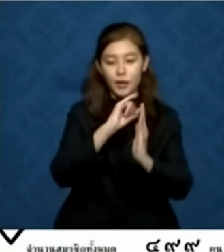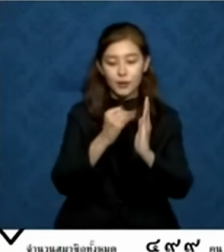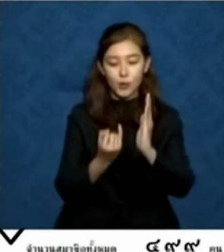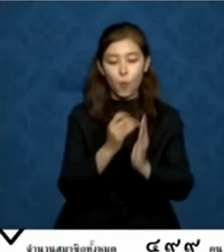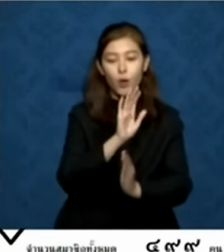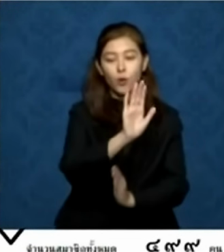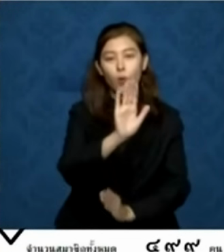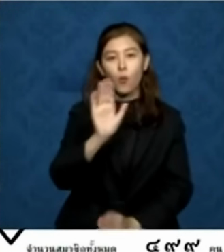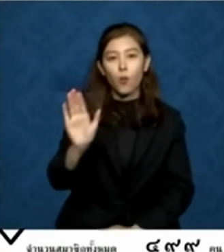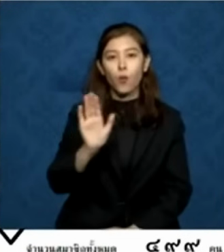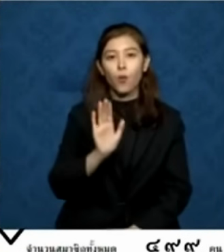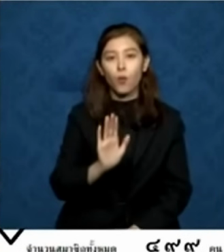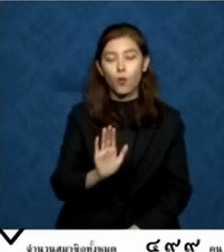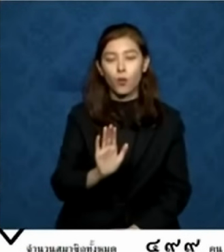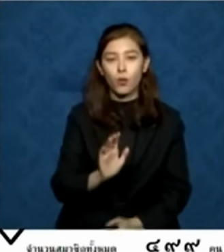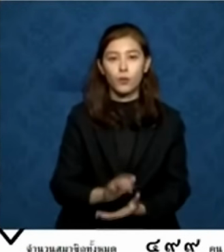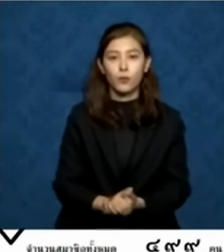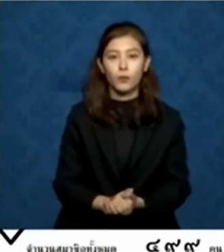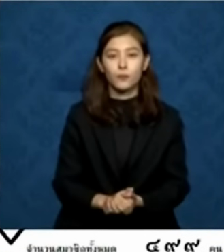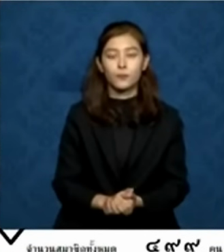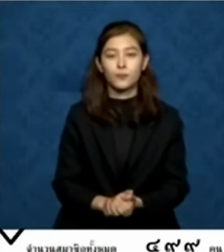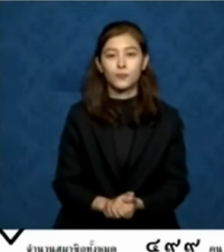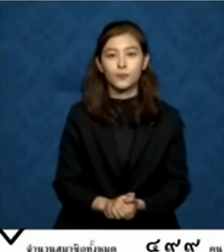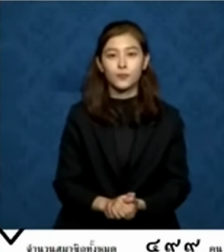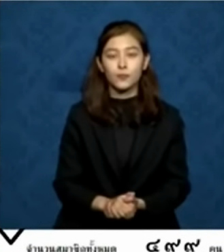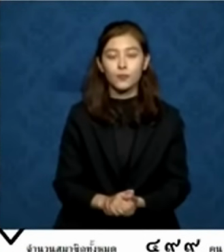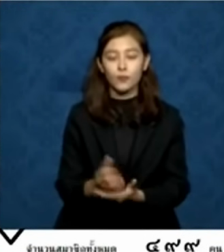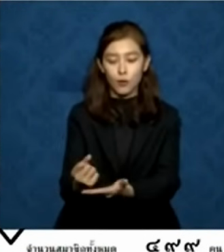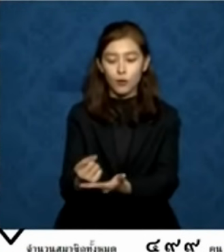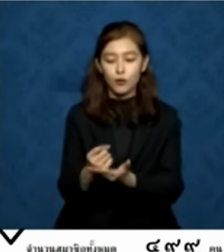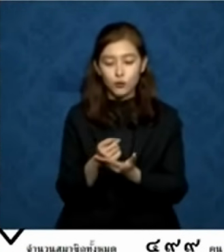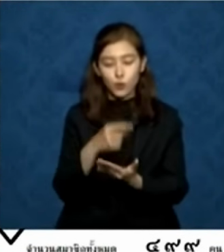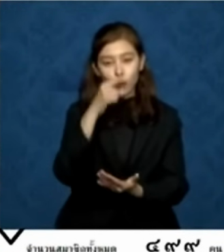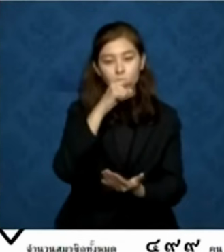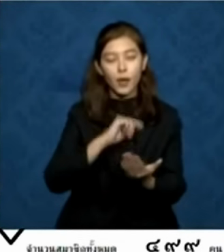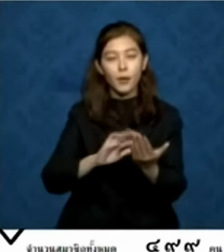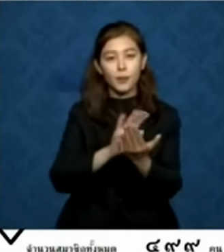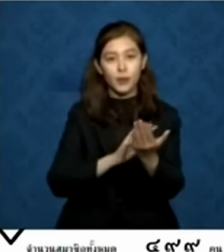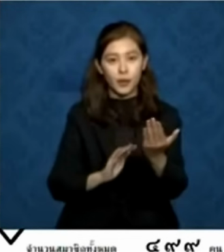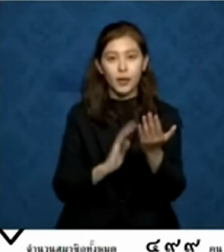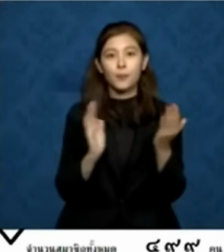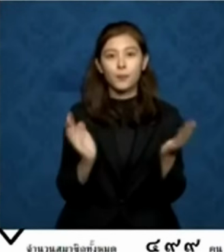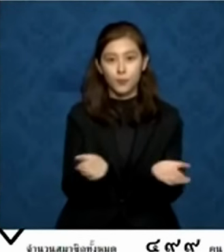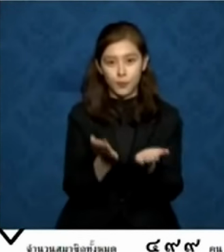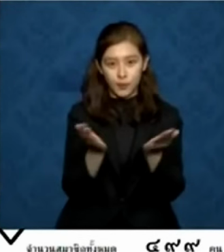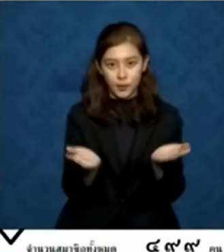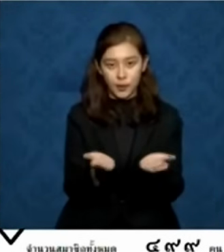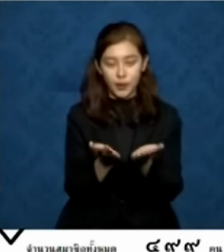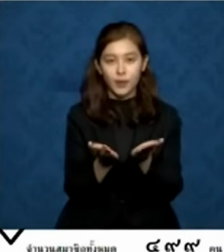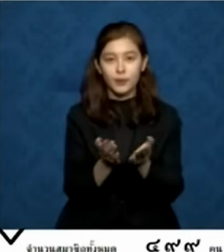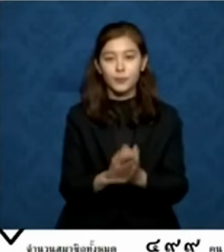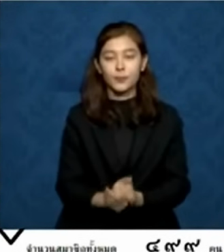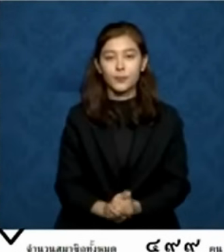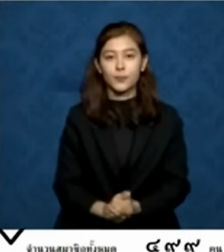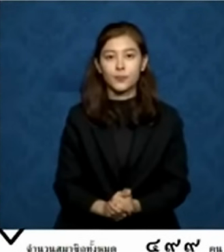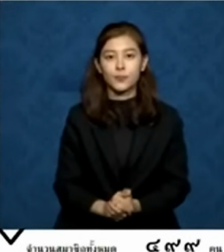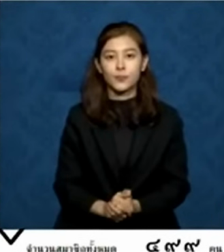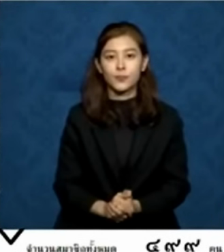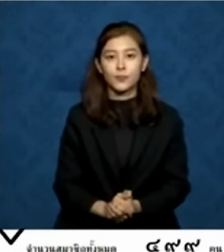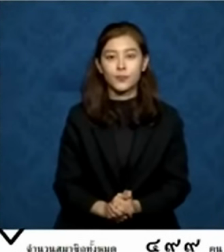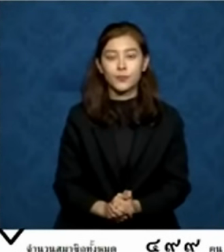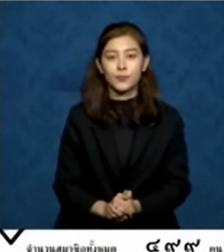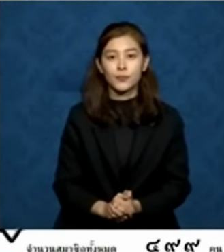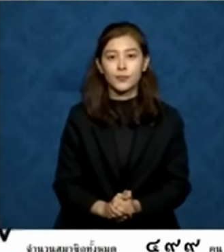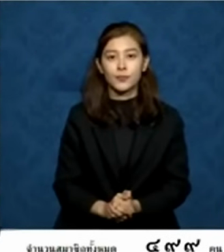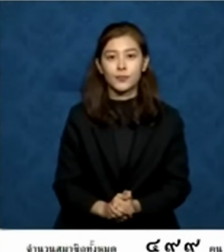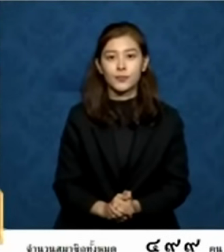ดที่มีความสอดคล้องกับทิศทางการพัฒนาประเทศโดยให้ความสำคัญกระบวนการที่มีส่วนร่วมของประชาชน พื่อให้สามารถตอบสนอง